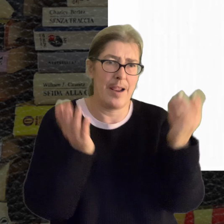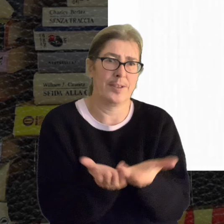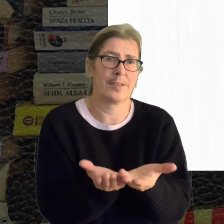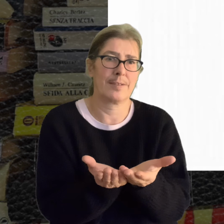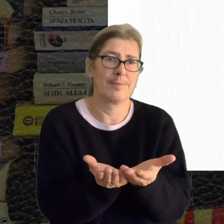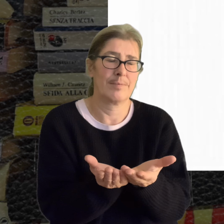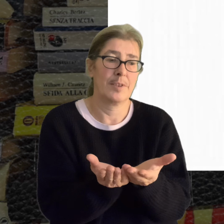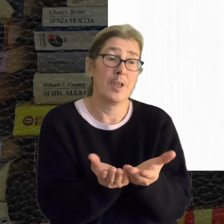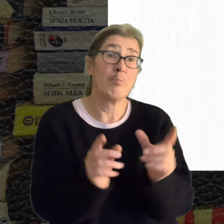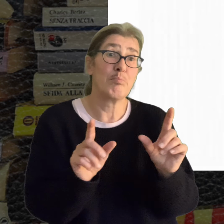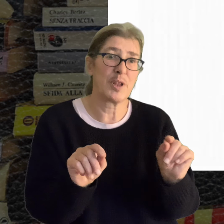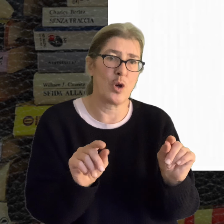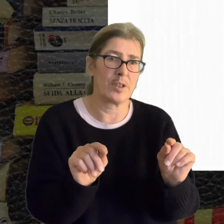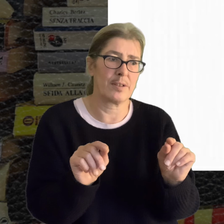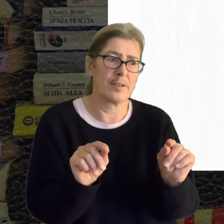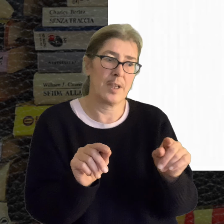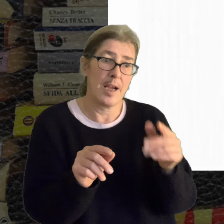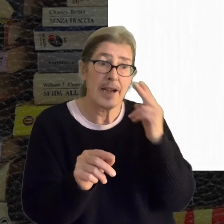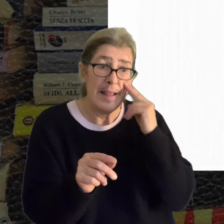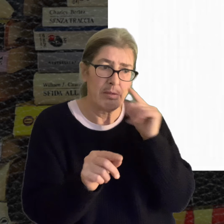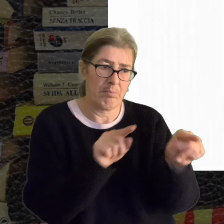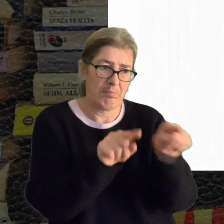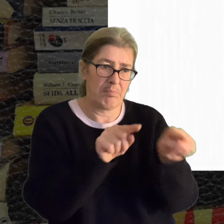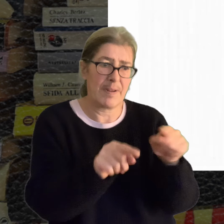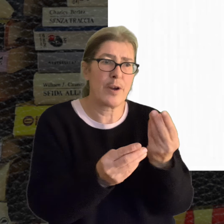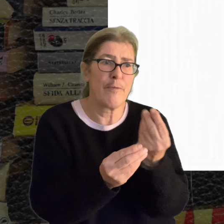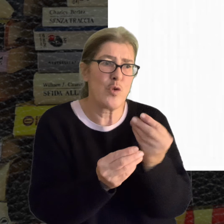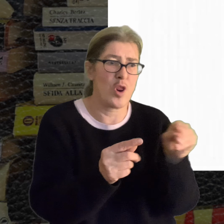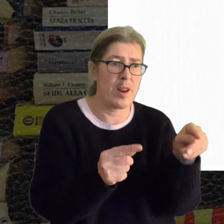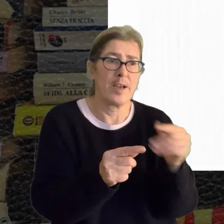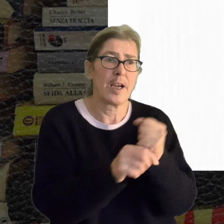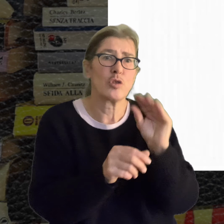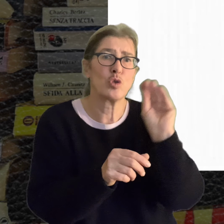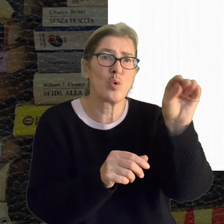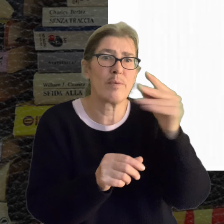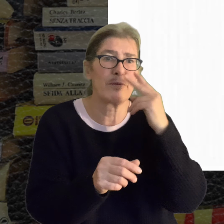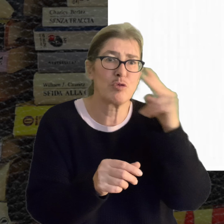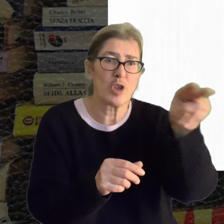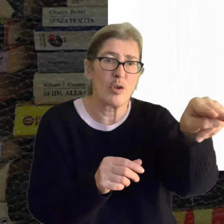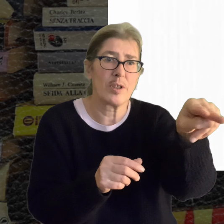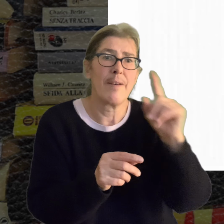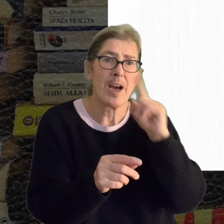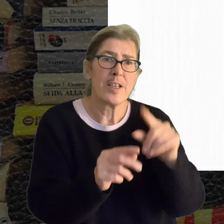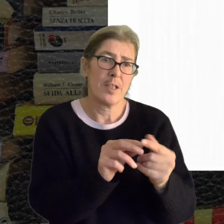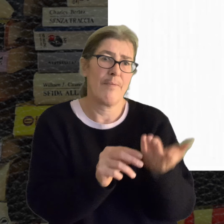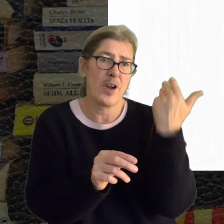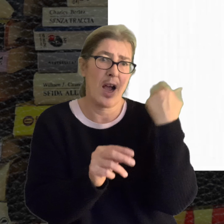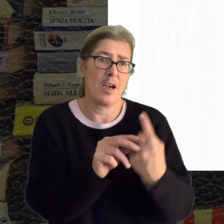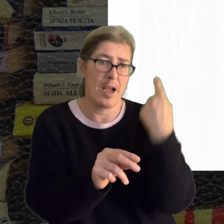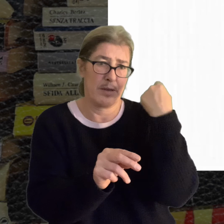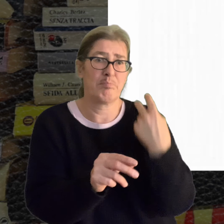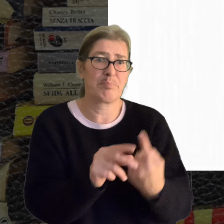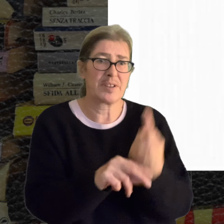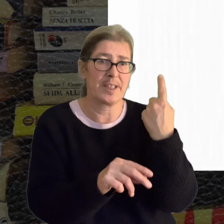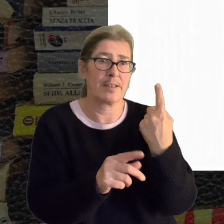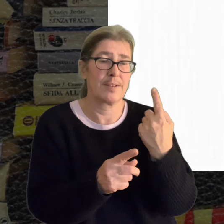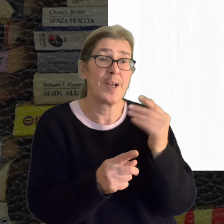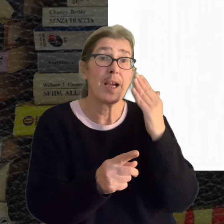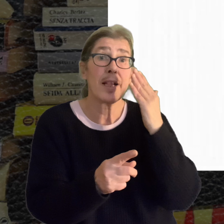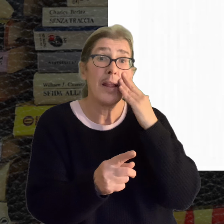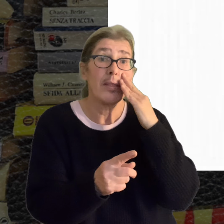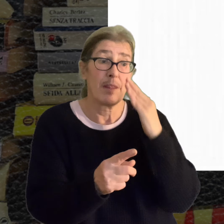allwissend das heißt er kennt sämtliche Gefühle und er kann in die Zukunft schauen er weiß was in der Vergangenheit passiert ist